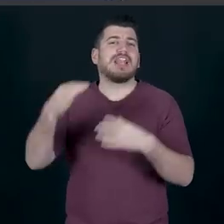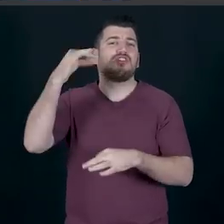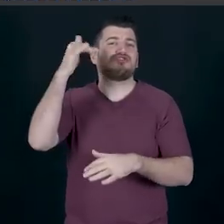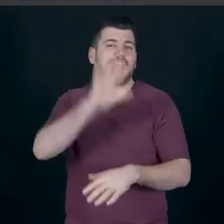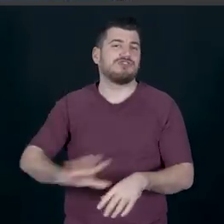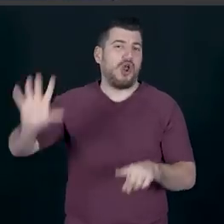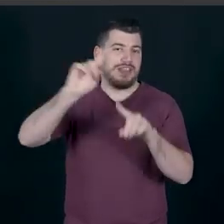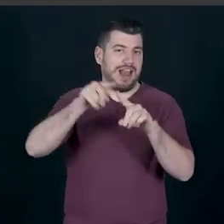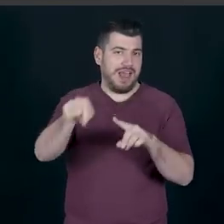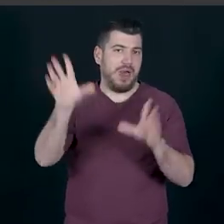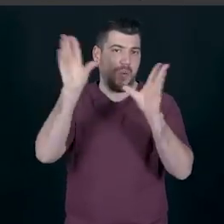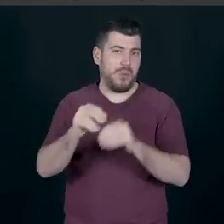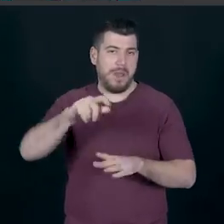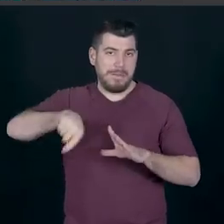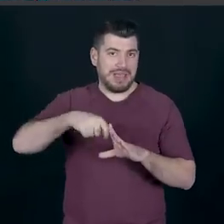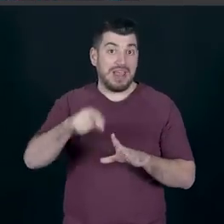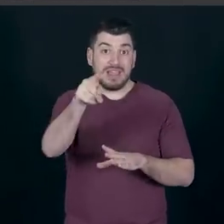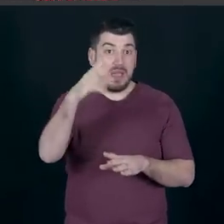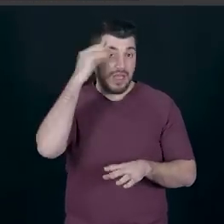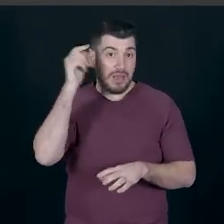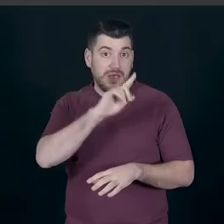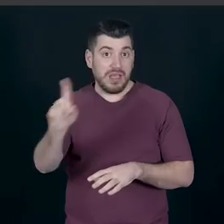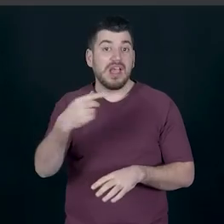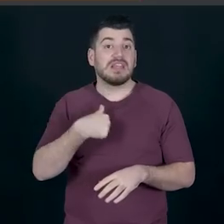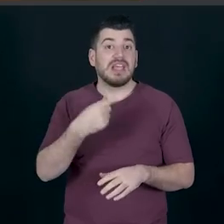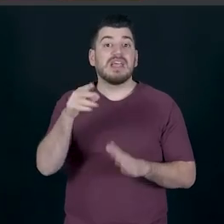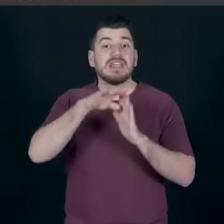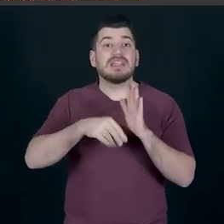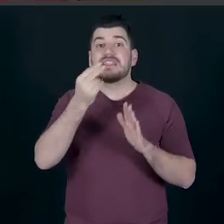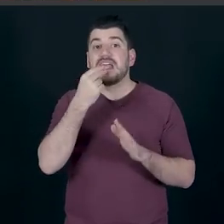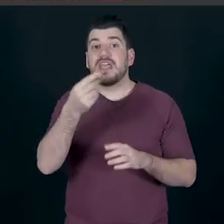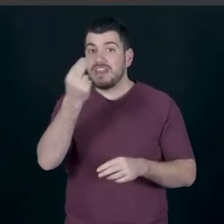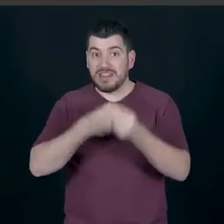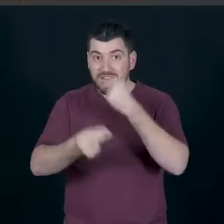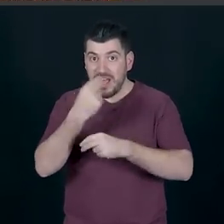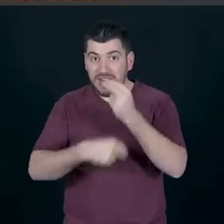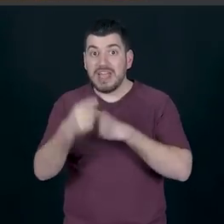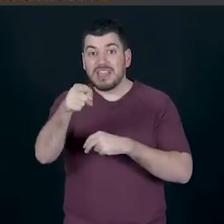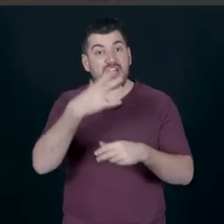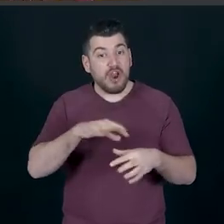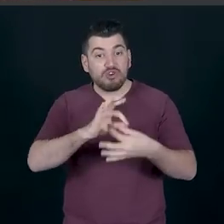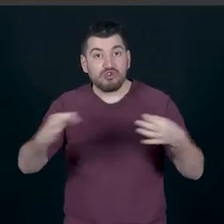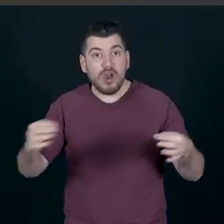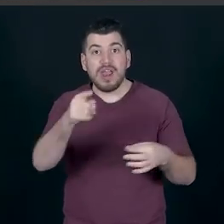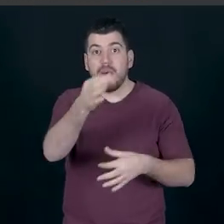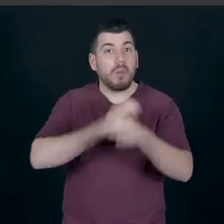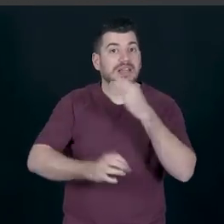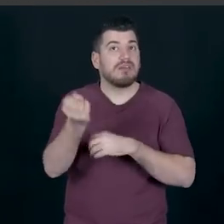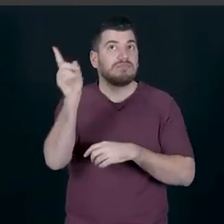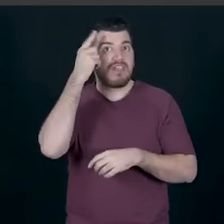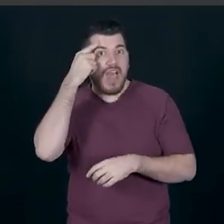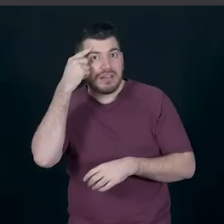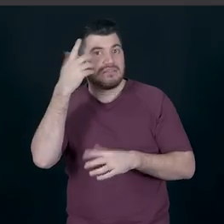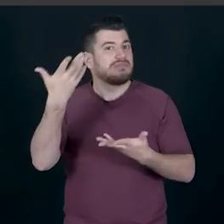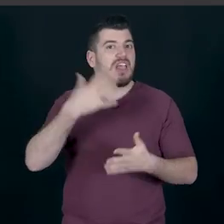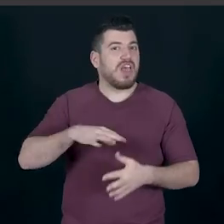υπάρχει στην Ελλάδα. Και μην ξεχάσετε να δοκιμάσετε τη συνταγή σας. Στα σχόλια κάτω να γράψετε τι θέλετε να σας κάνω για τα επόμενα μαθήματα. Ακούω πάντα,